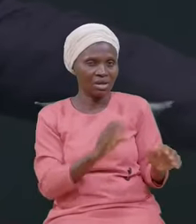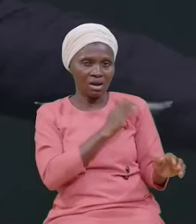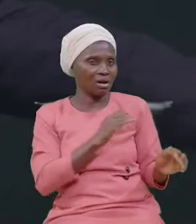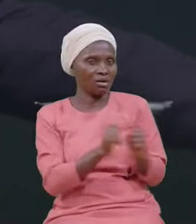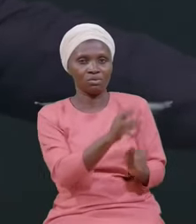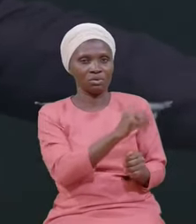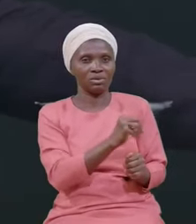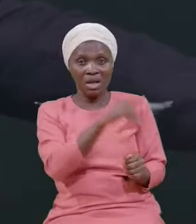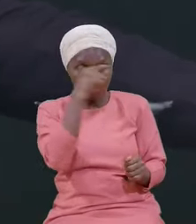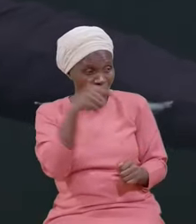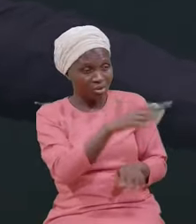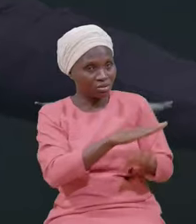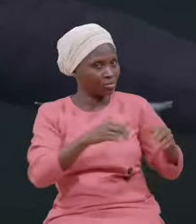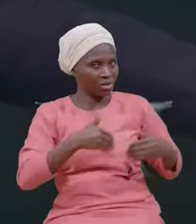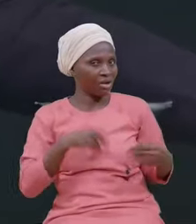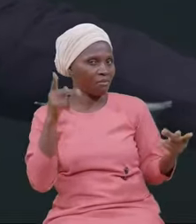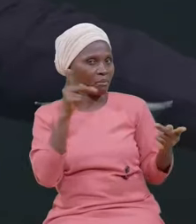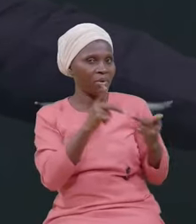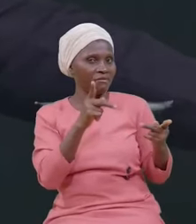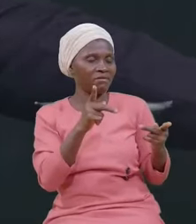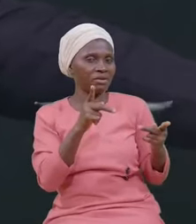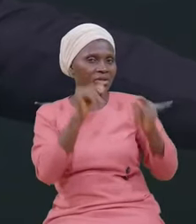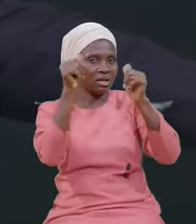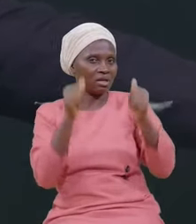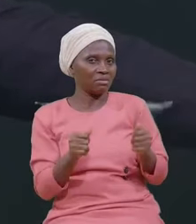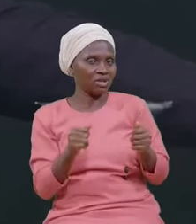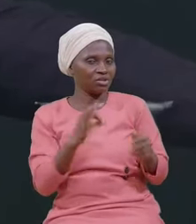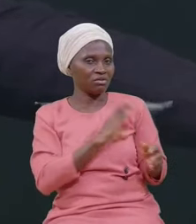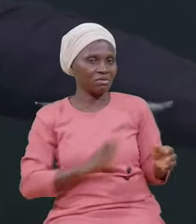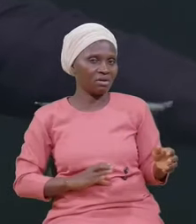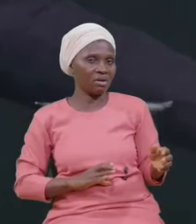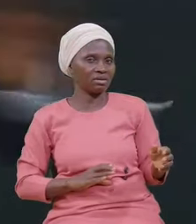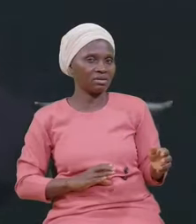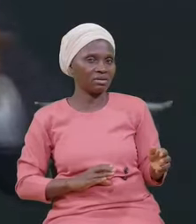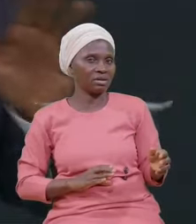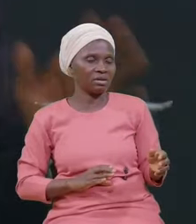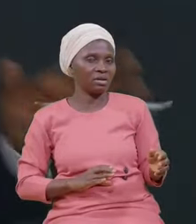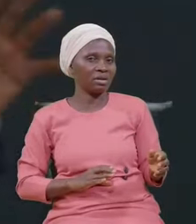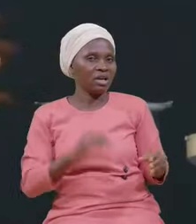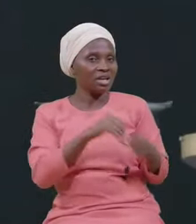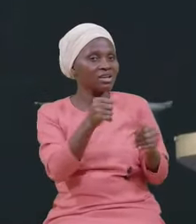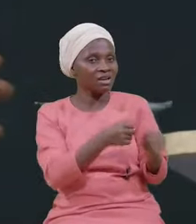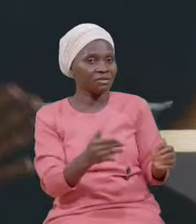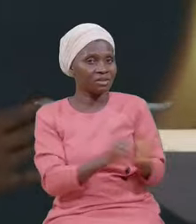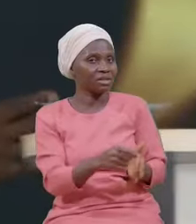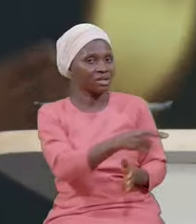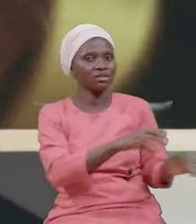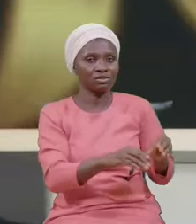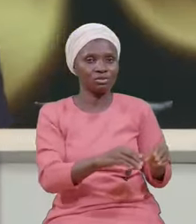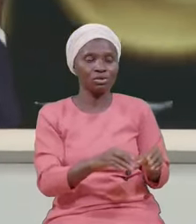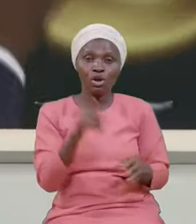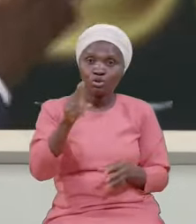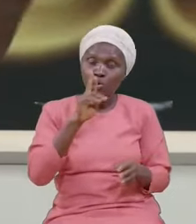Tu n'as pas l'image parfaite de Christ devant eux, dans tout ce qu'ils font. Et toi, tu dois donc